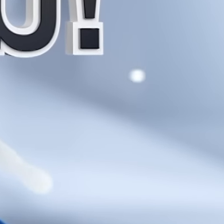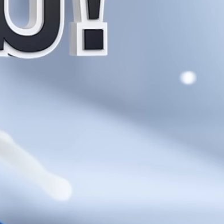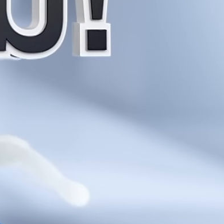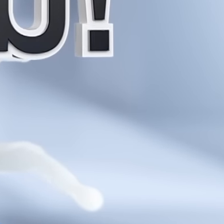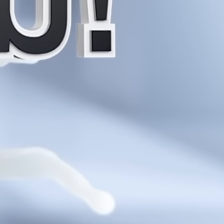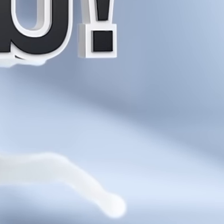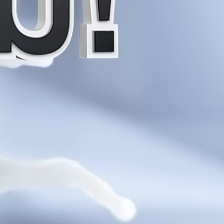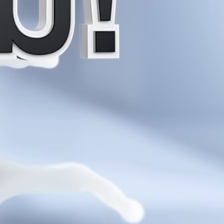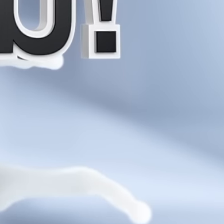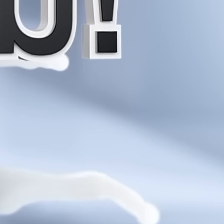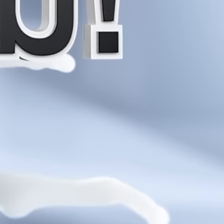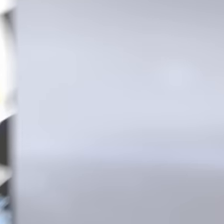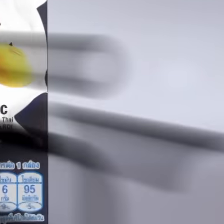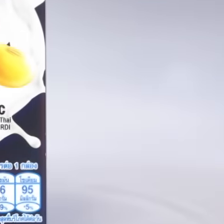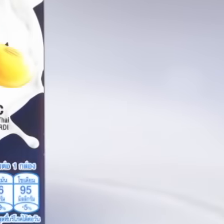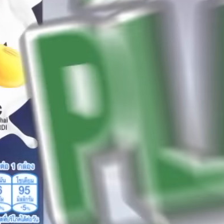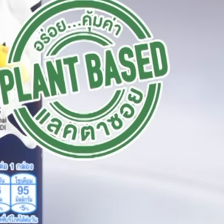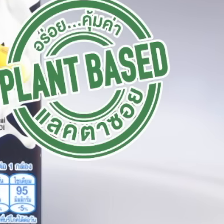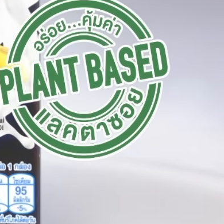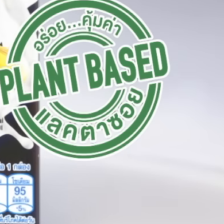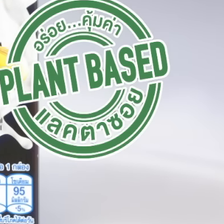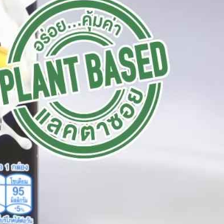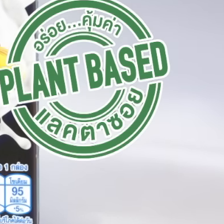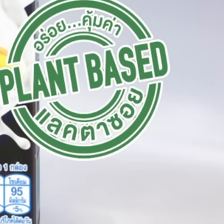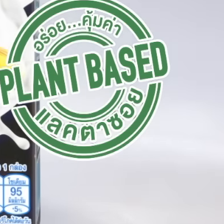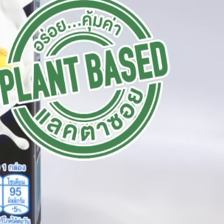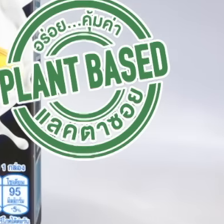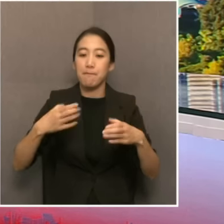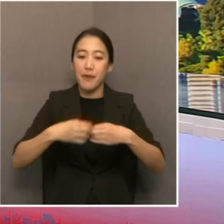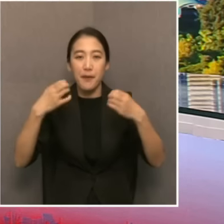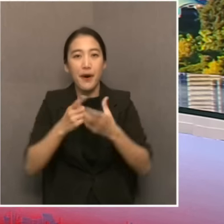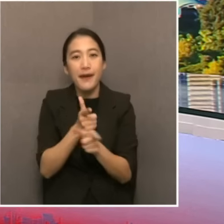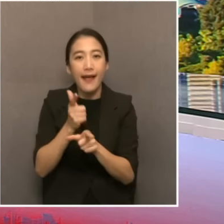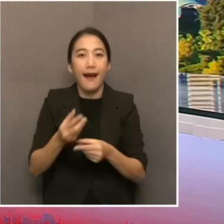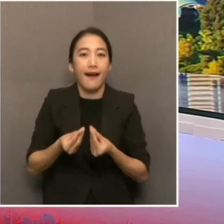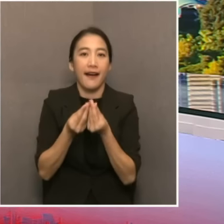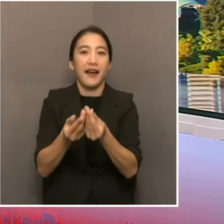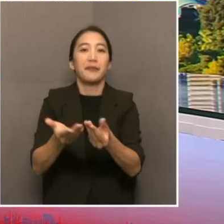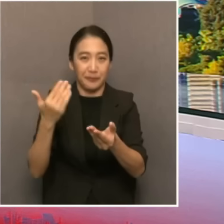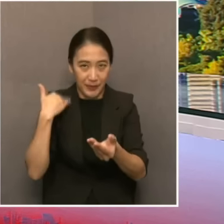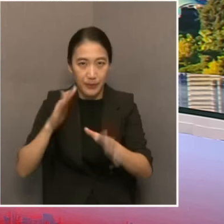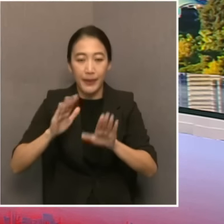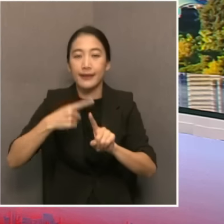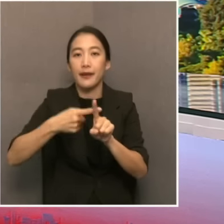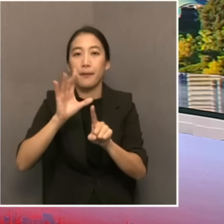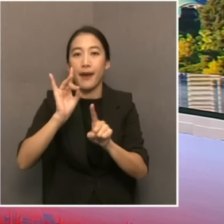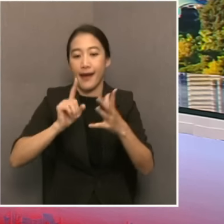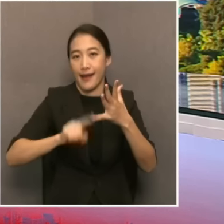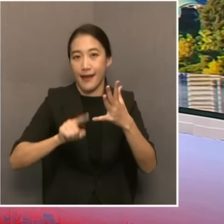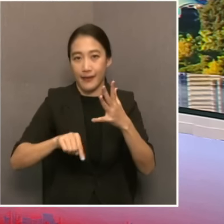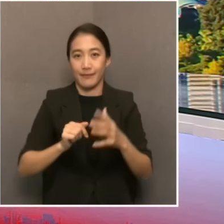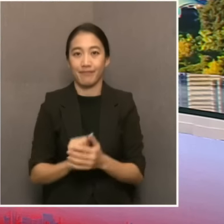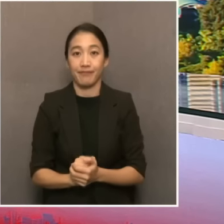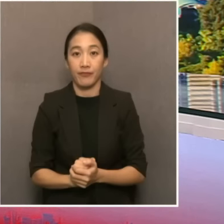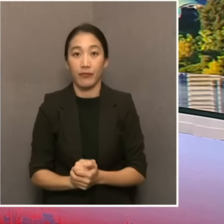แลคตาซอยงาดำเข้มประโยชน์ทุกคำหอมงาดำอร่อยมาก เขื่อนเจ้าพระยาต้องเร่งระบายน้ำเพื่อรับมือกับมวลน้ำเ